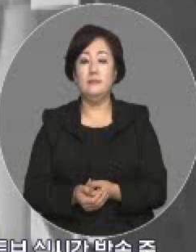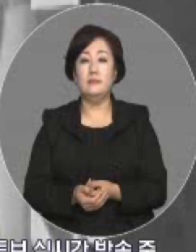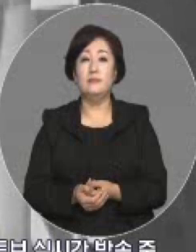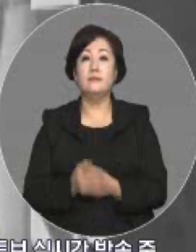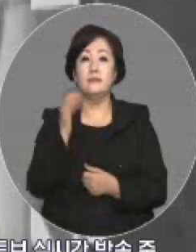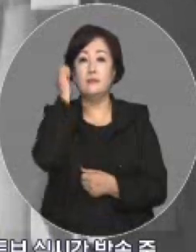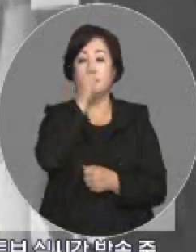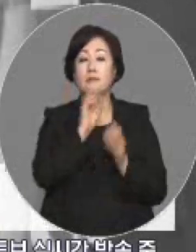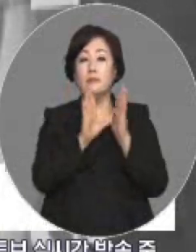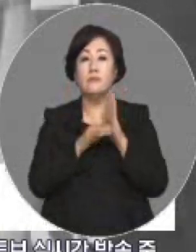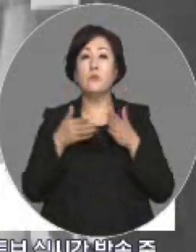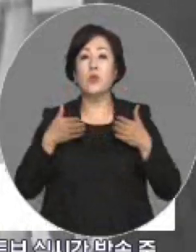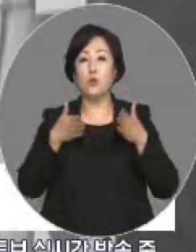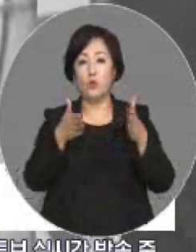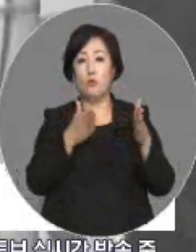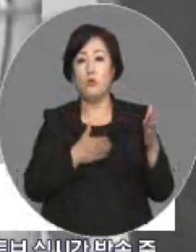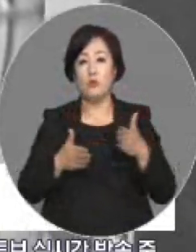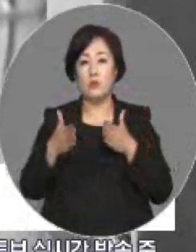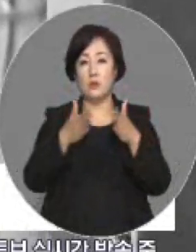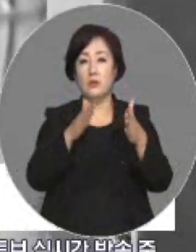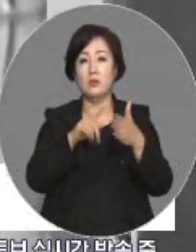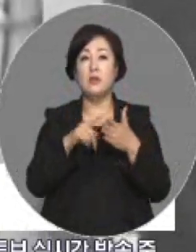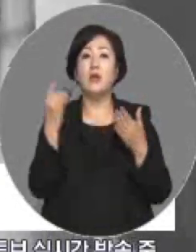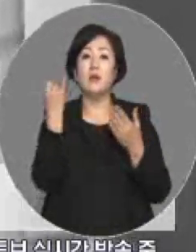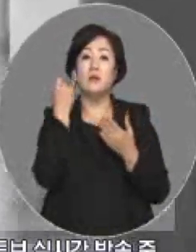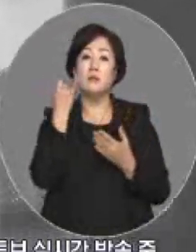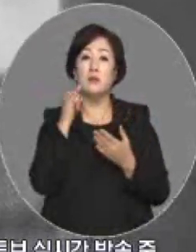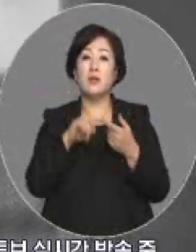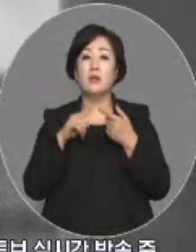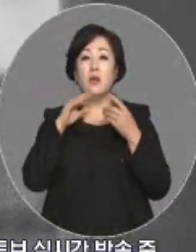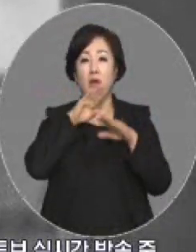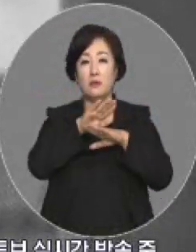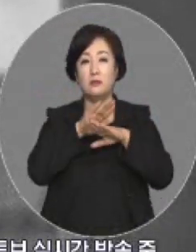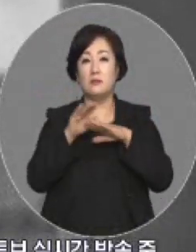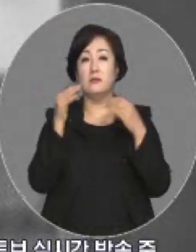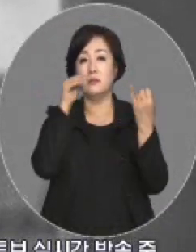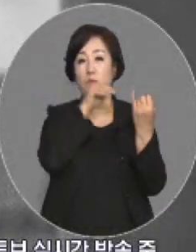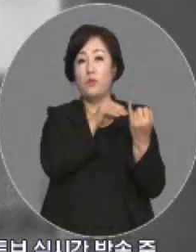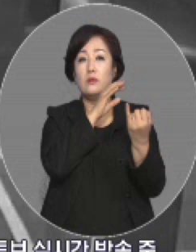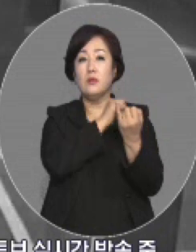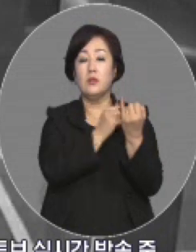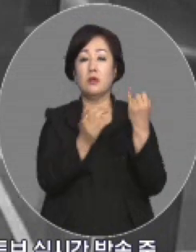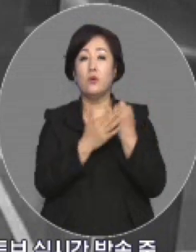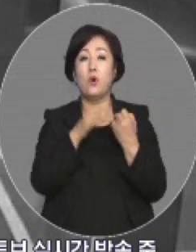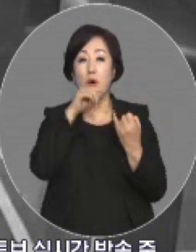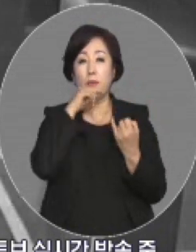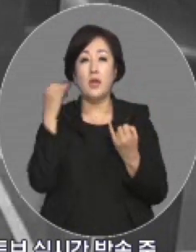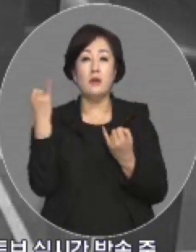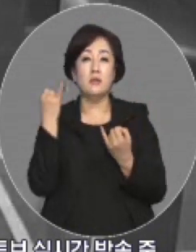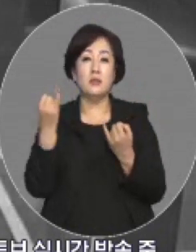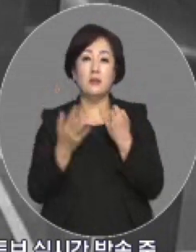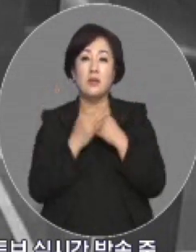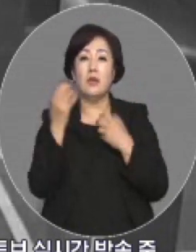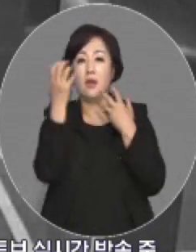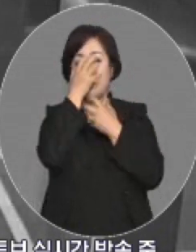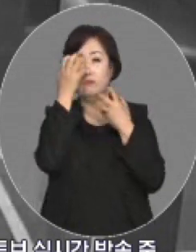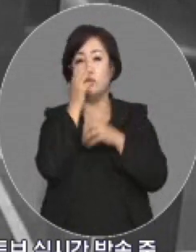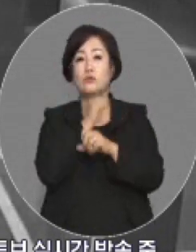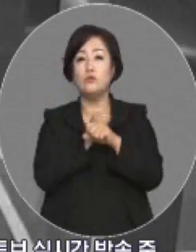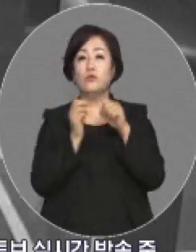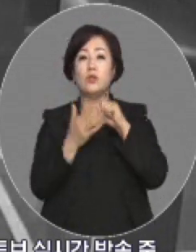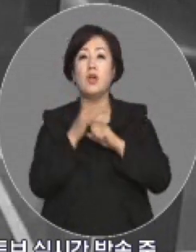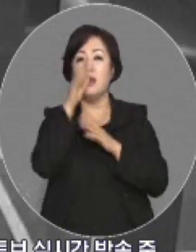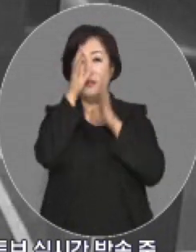새벽시간 주택가 골목길에서 여성 보행자에게 돌지난 승용차 운전자는 p 여성에게 음주운전으로 일어난